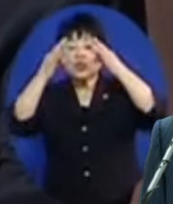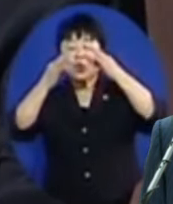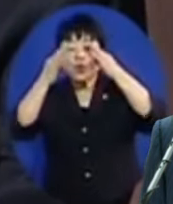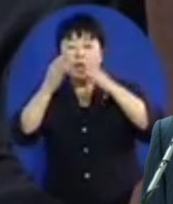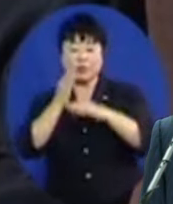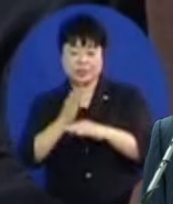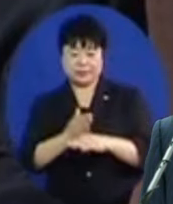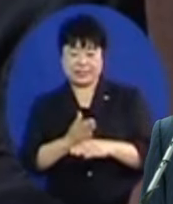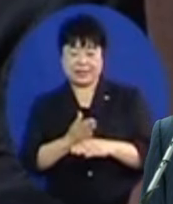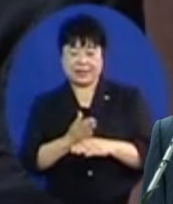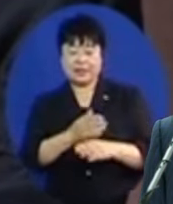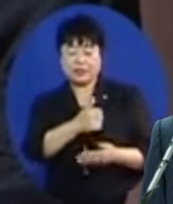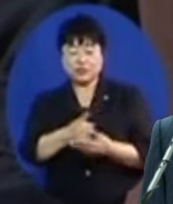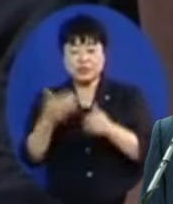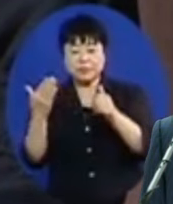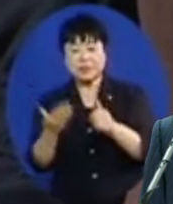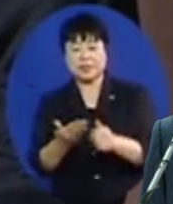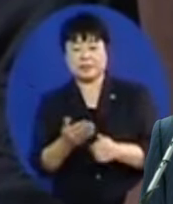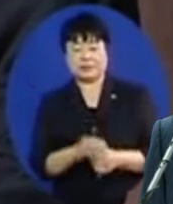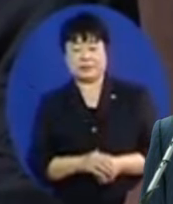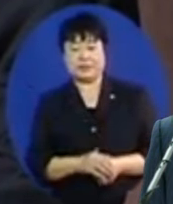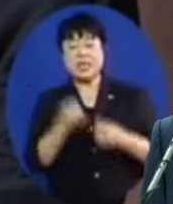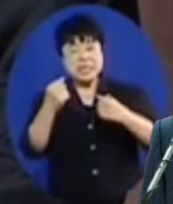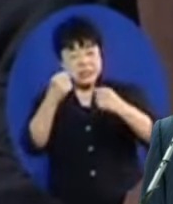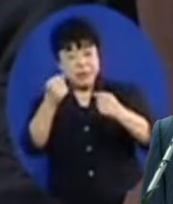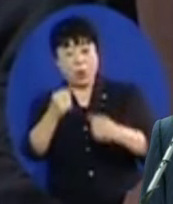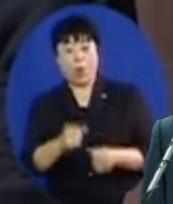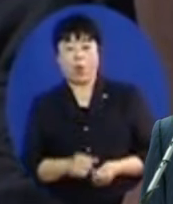것입니다. 주님께서 잘나고 힘있고